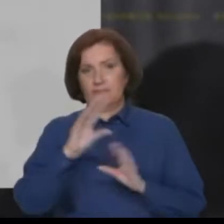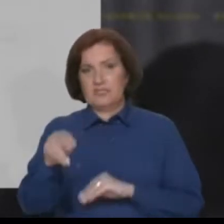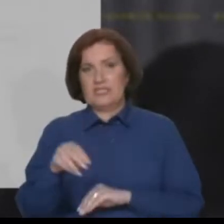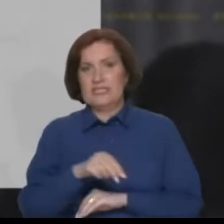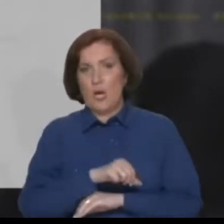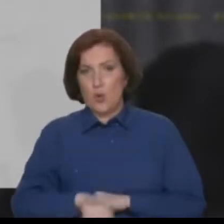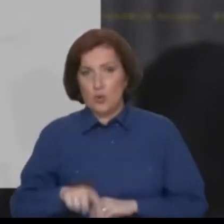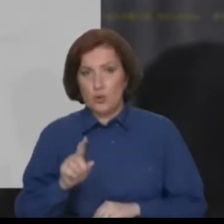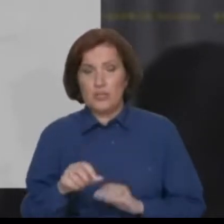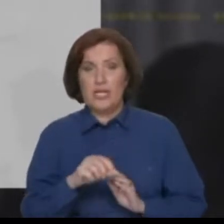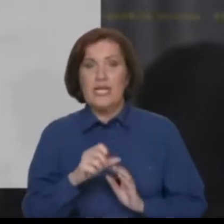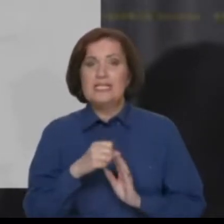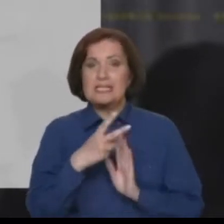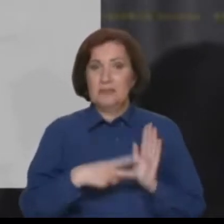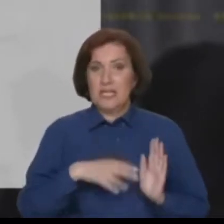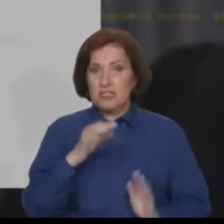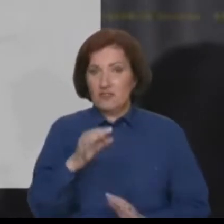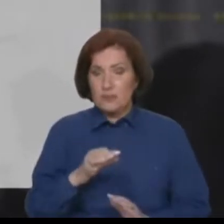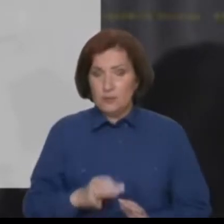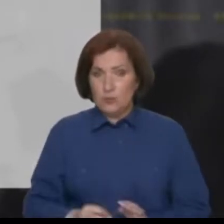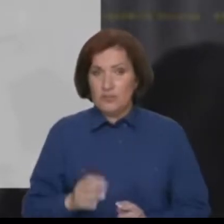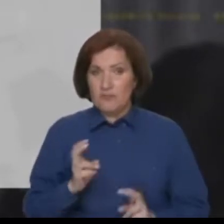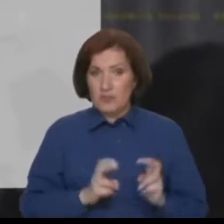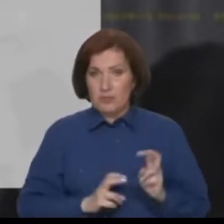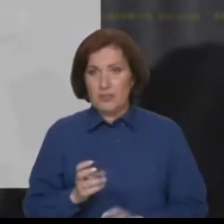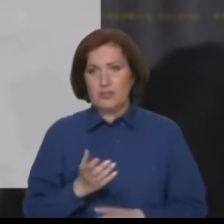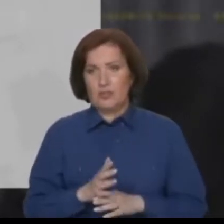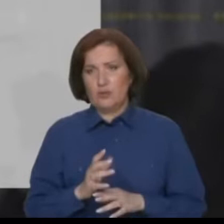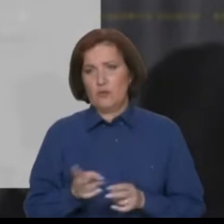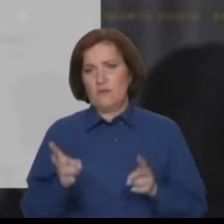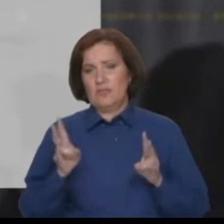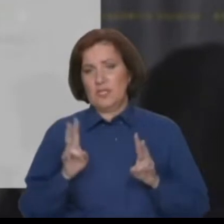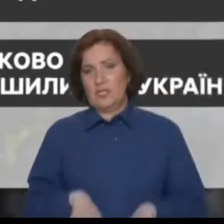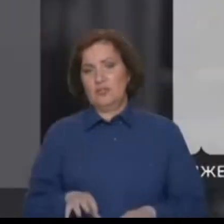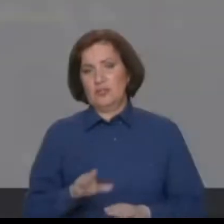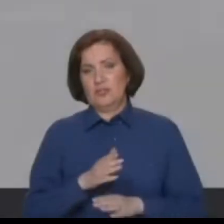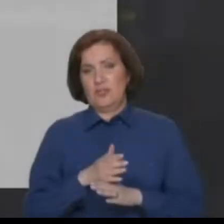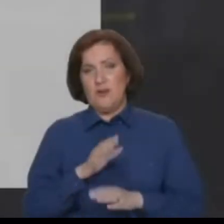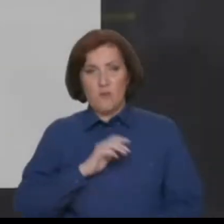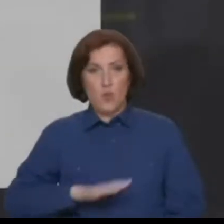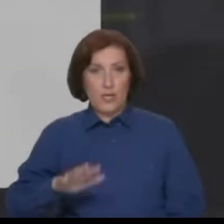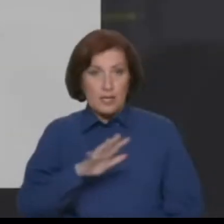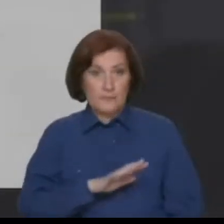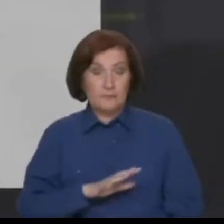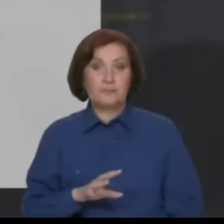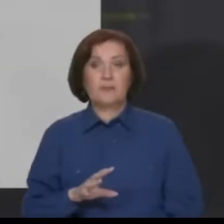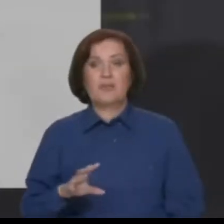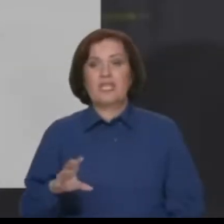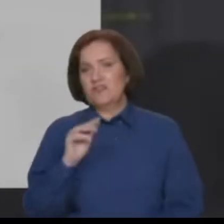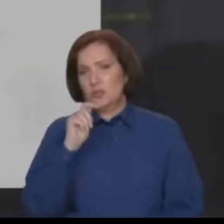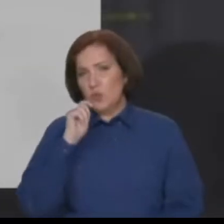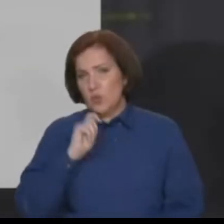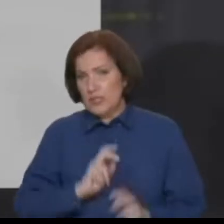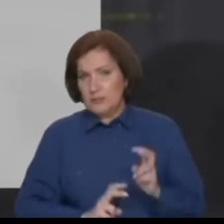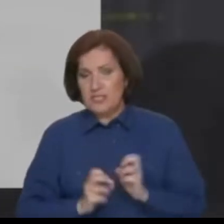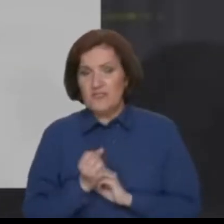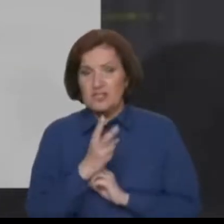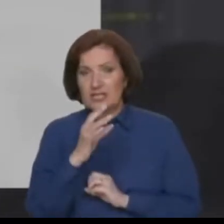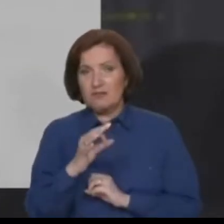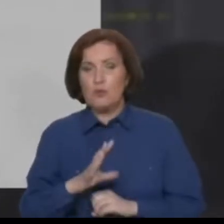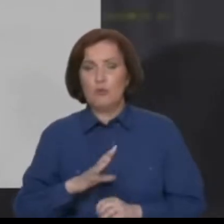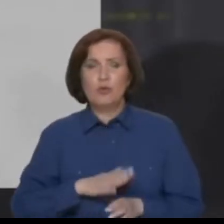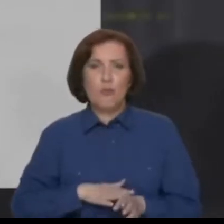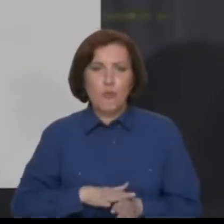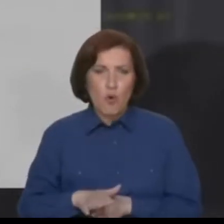за кордон, а ще 17% підприємств частково залишилися в Україні. Зі всіх українських підприємств 12%